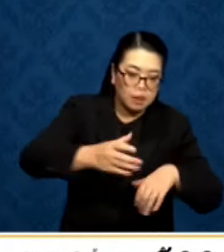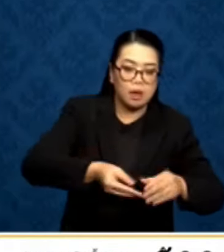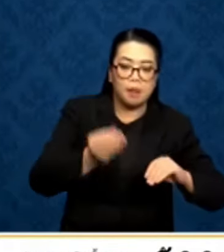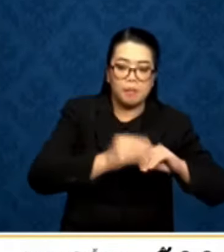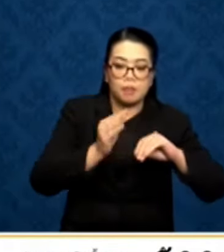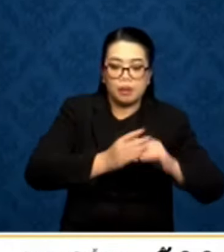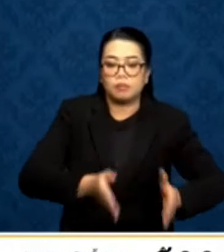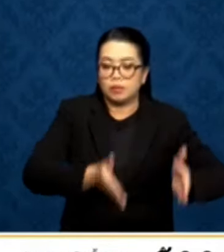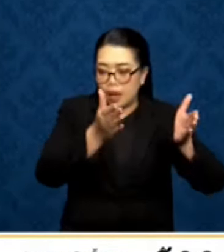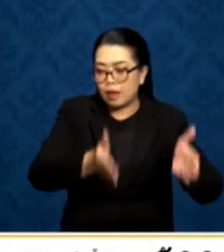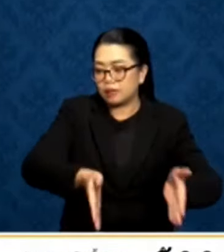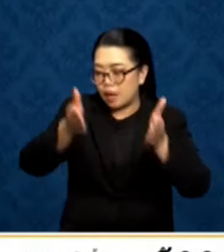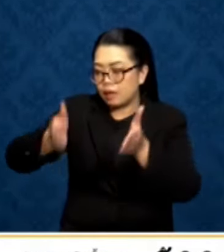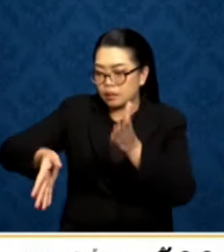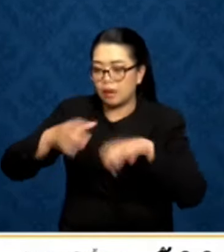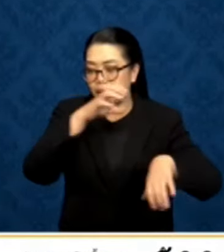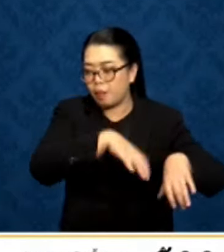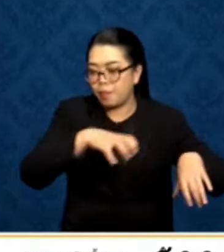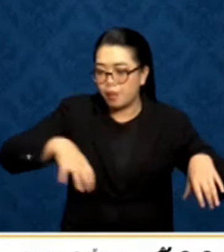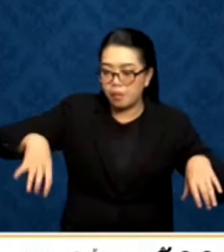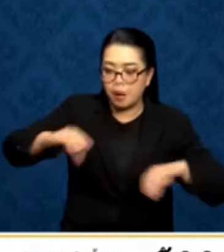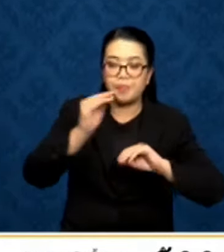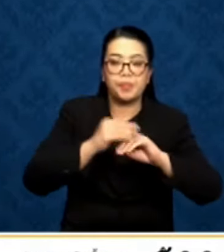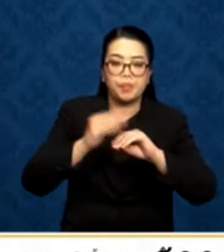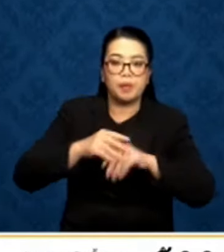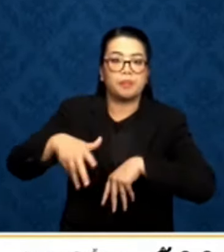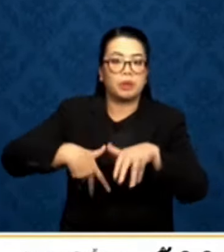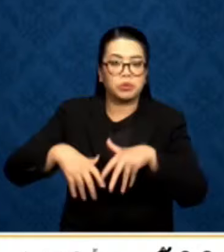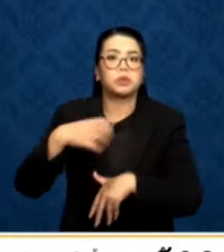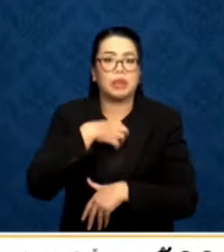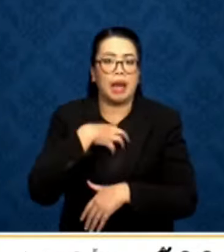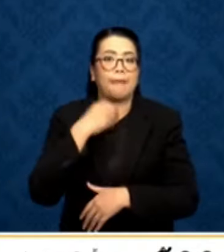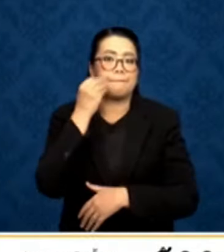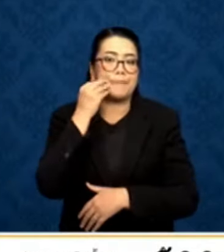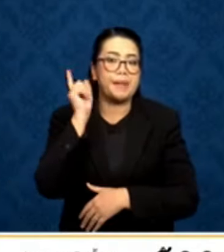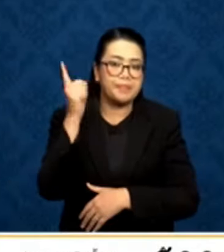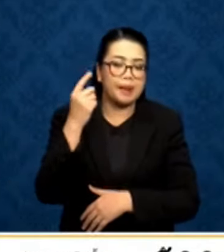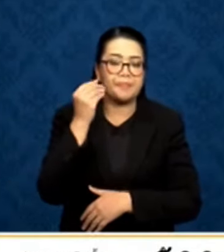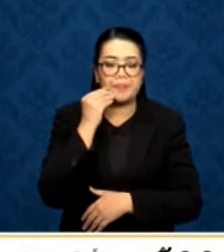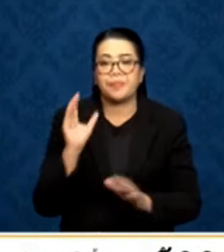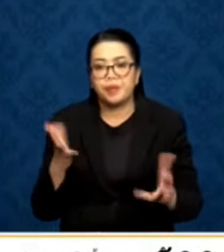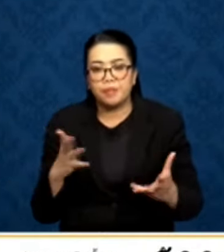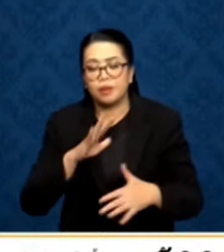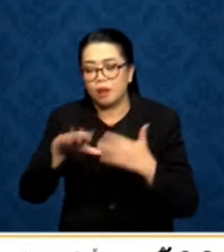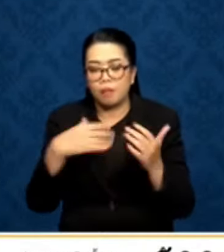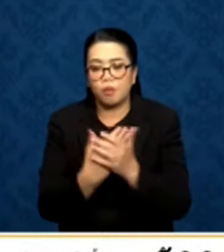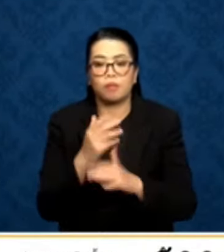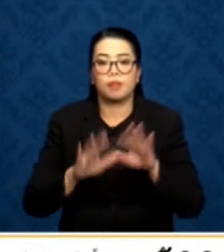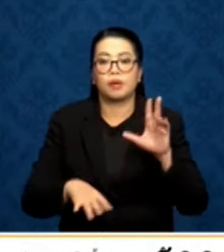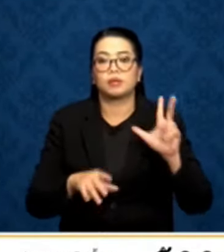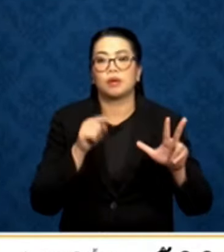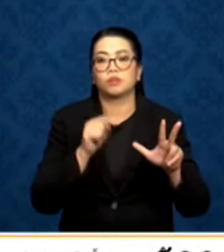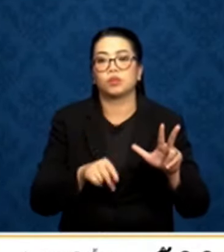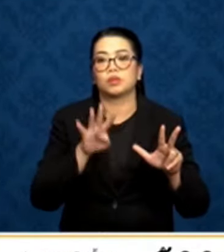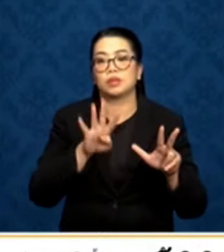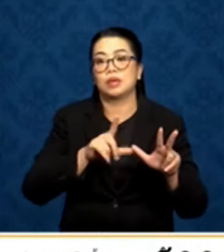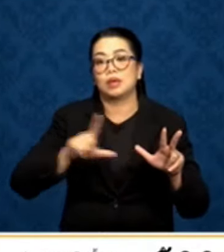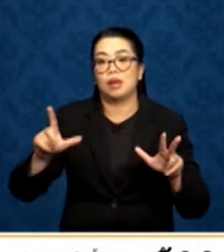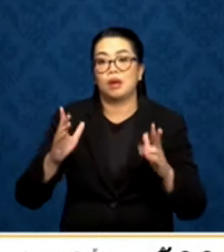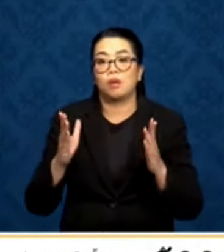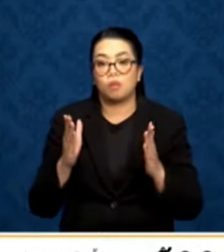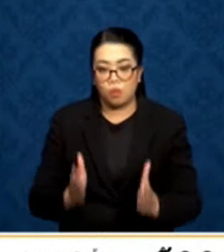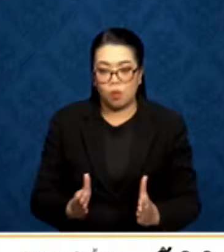จนถึงปี 80นั้นเนี่ยนะครับมีจำนวนประชากรที่จะต้องการเอ่อที่อยู่เนี่ยประมาณ 3.4ล้านครัวเรือนครับท่าน